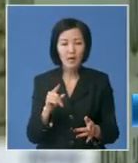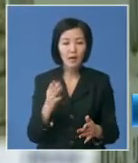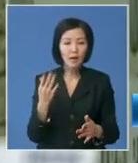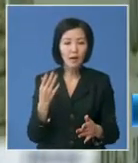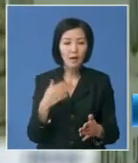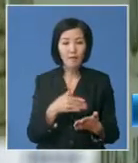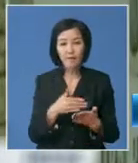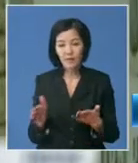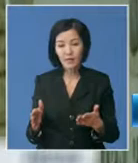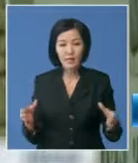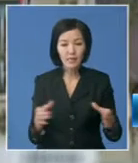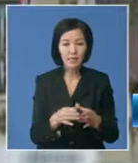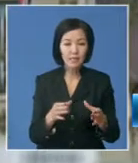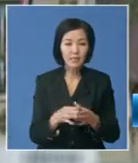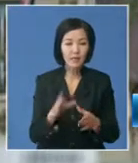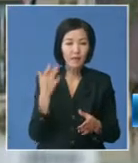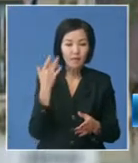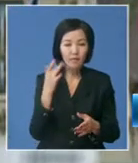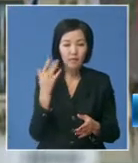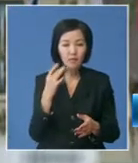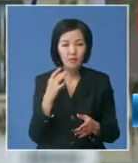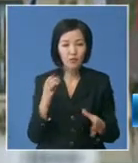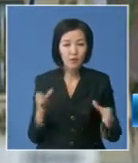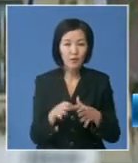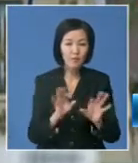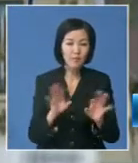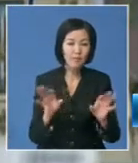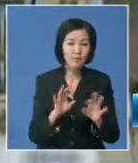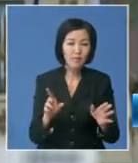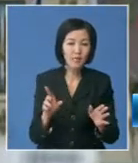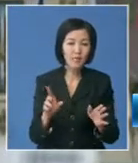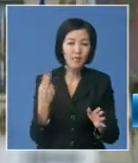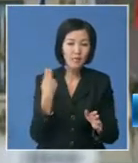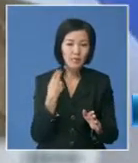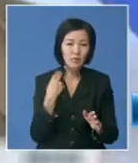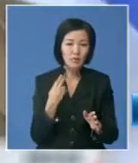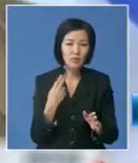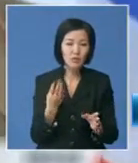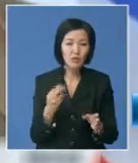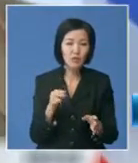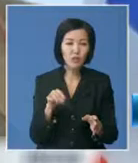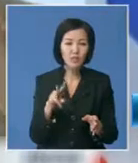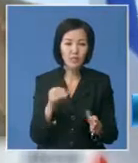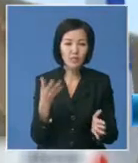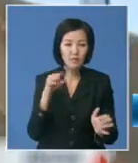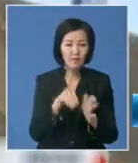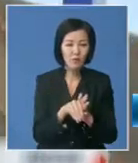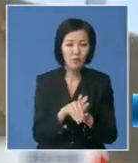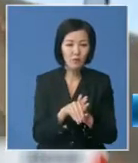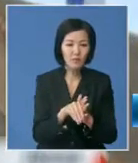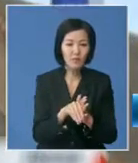решения вашингтона во внешнеполитическом ведомстве объяснили задолженностью по членским взносам а также антиизраильской